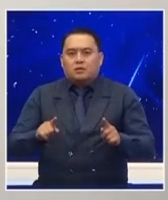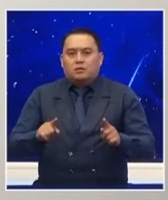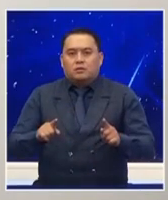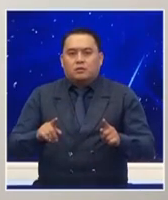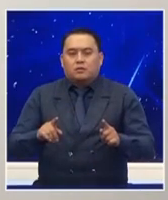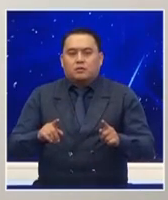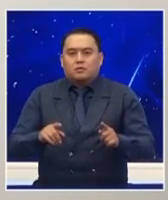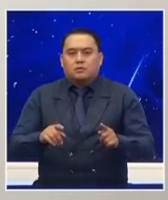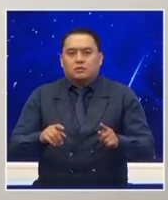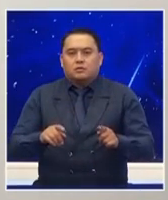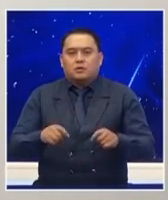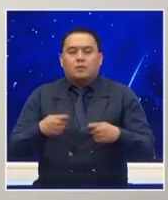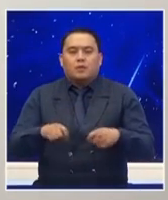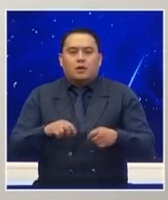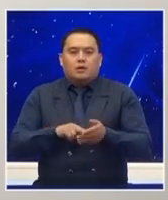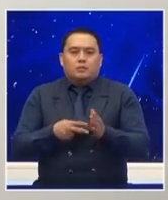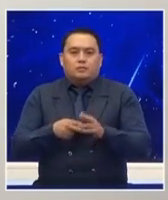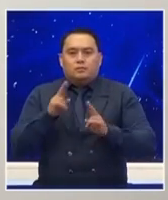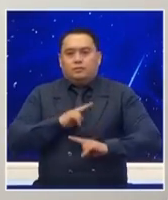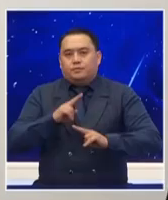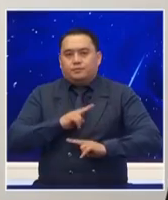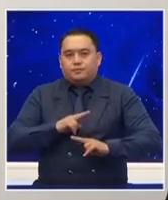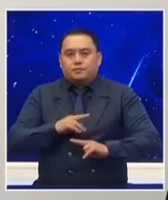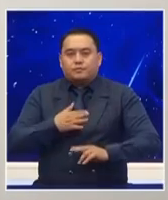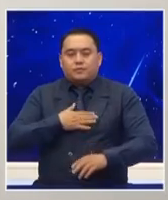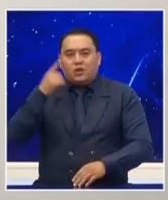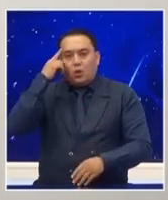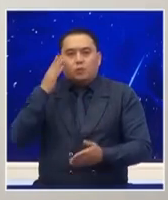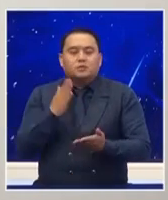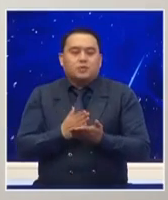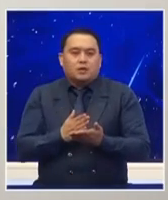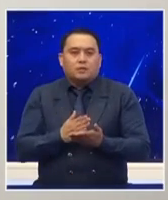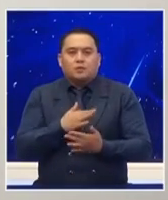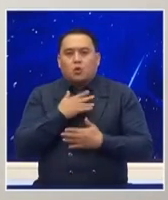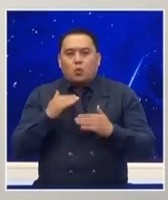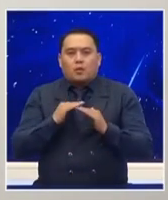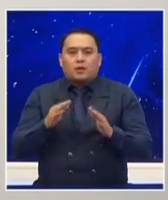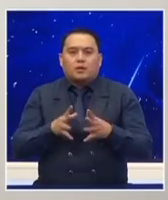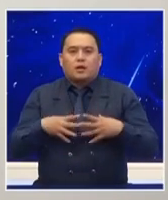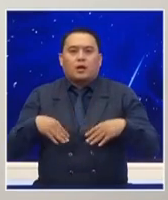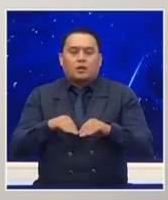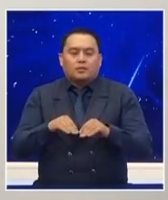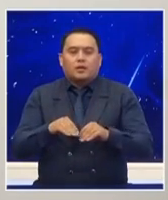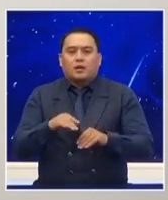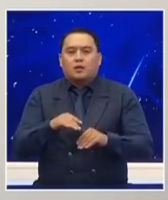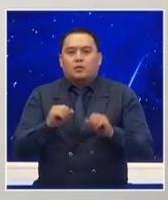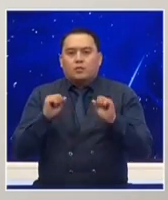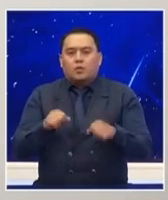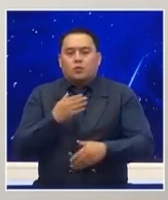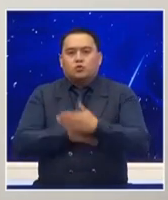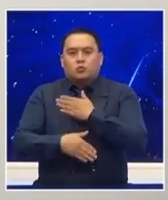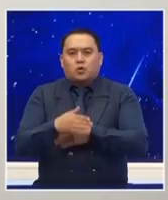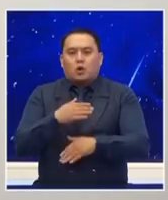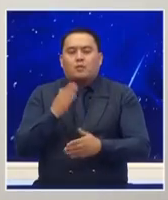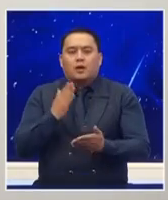бағада өткізіп деген сияқты сондай жұмыстар атқарсақ па деген ойымыз бар. Мен өзім көпбалалы анамын, үйімде жаңағы мүмкіншілігі шектеулі